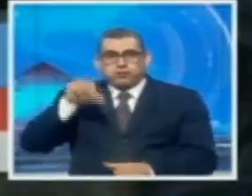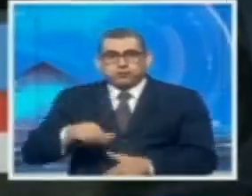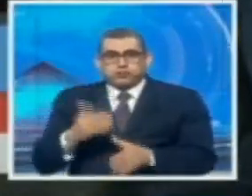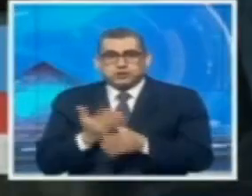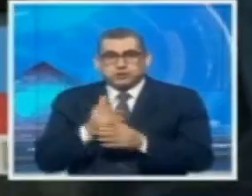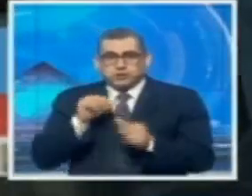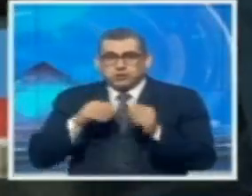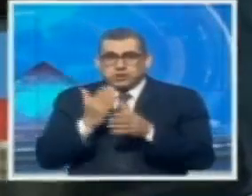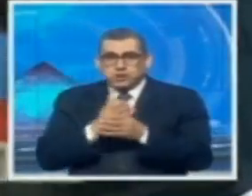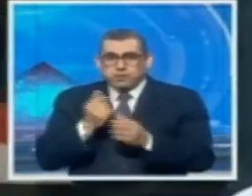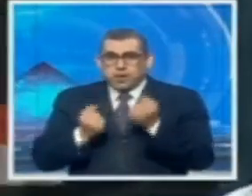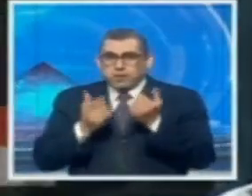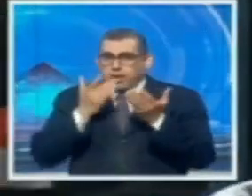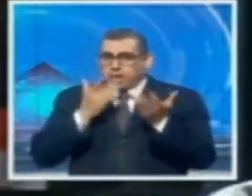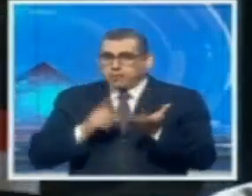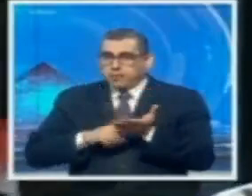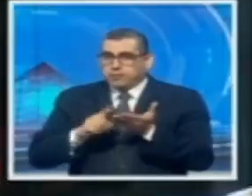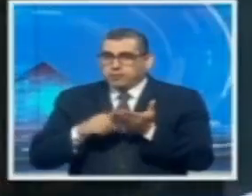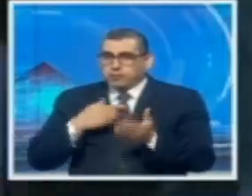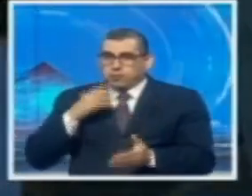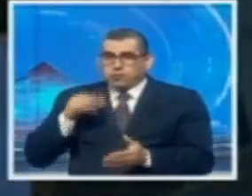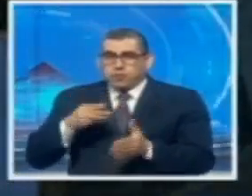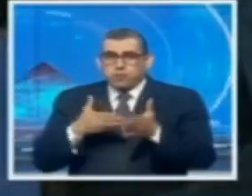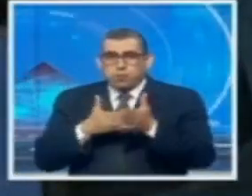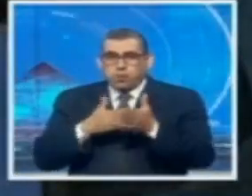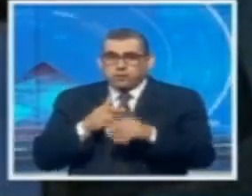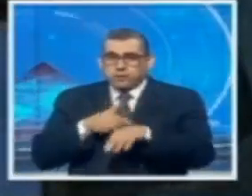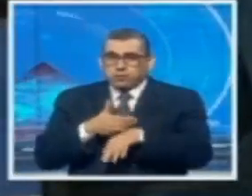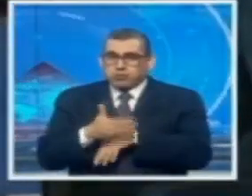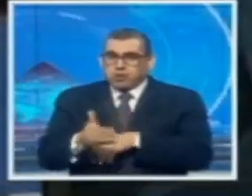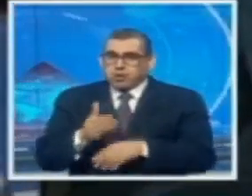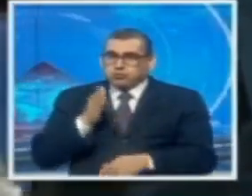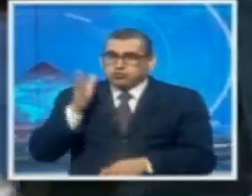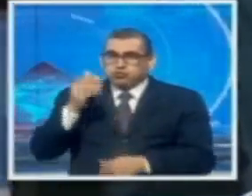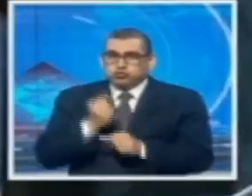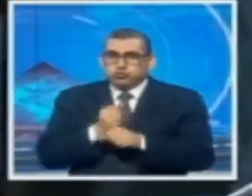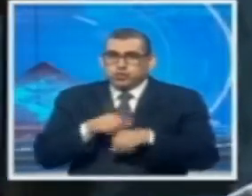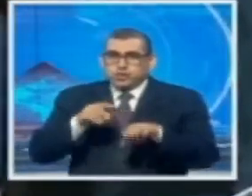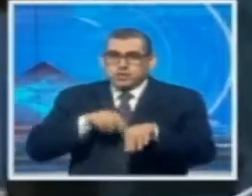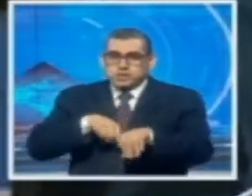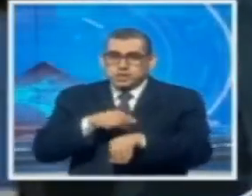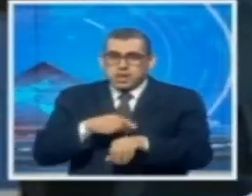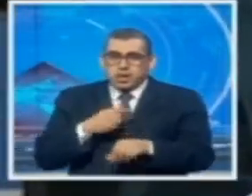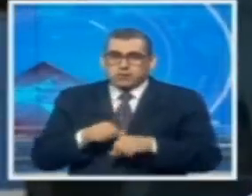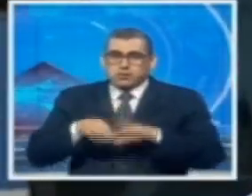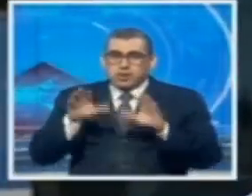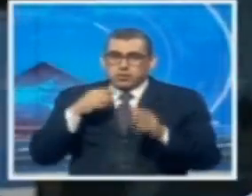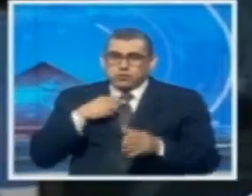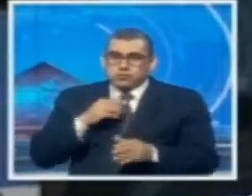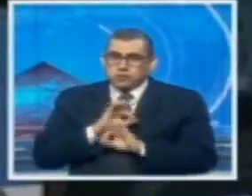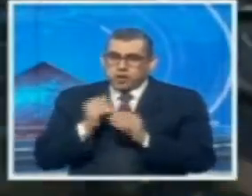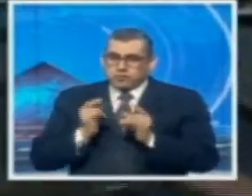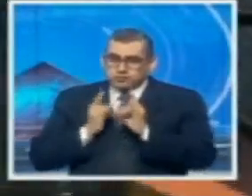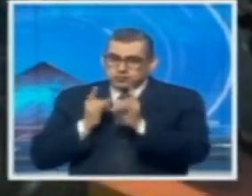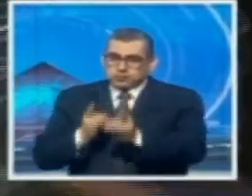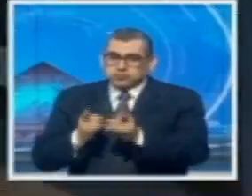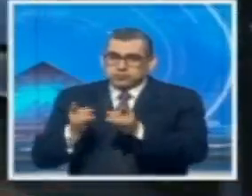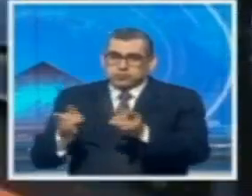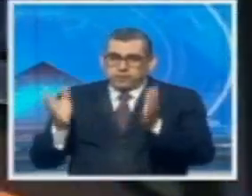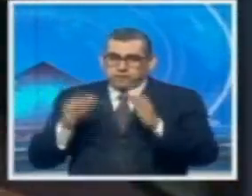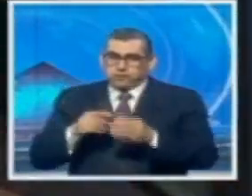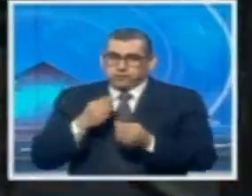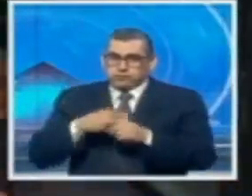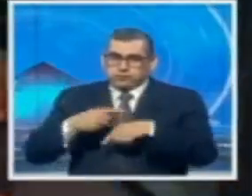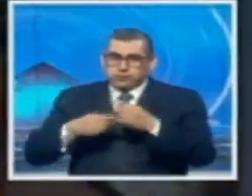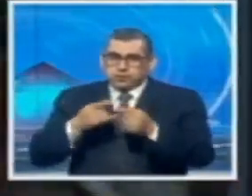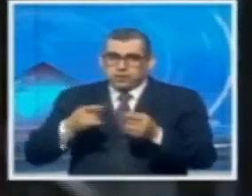الامتحانات بسبب وجود وسائل نقل، الموظف اللي يتاخر على شغله ويضيع عدد ساعات عمل، احنا بنوفر له زمن تقاطر مناسب،